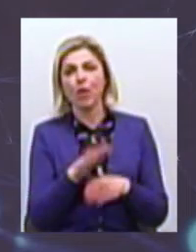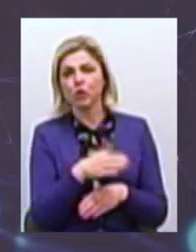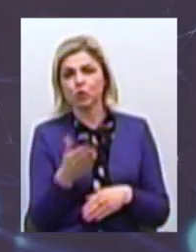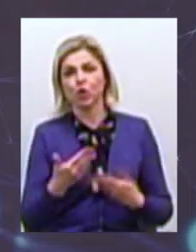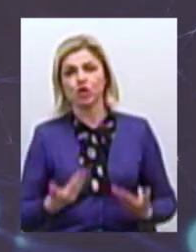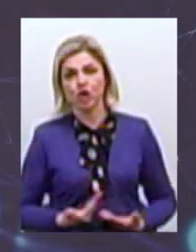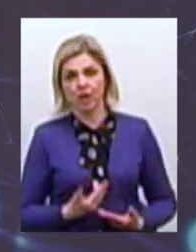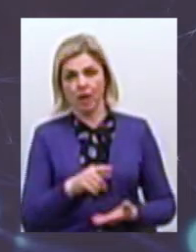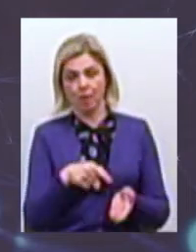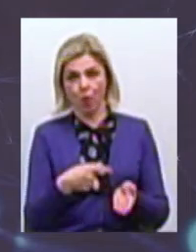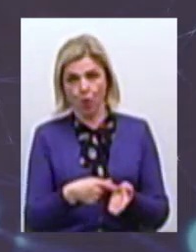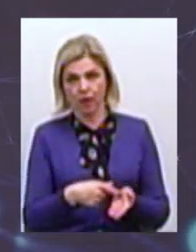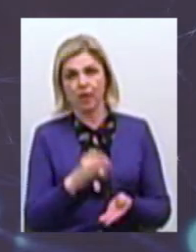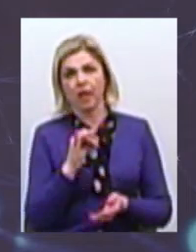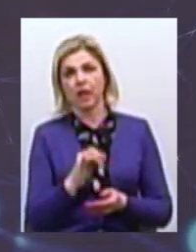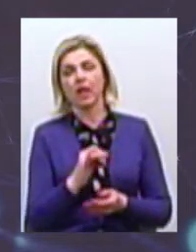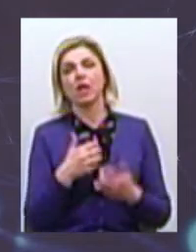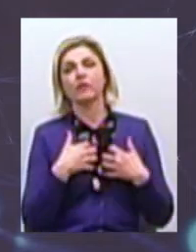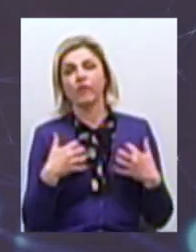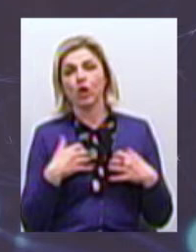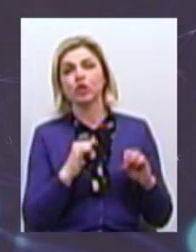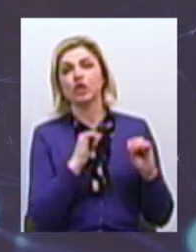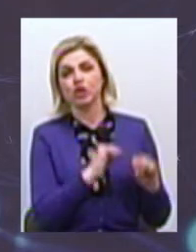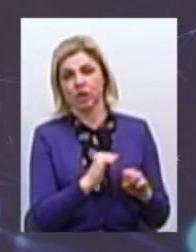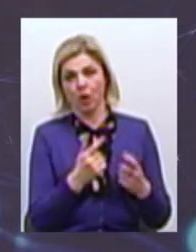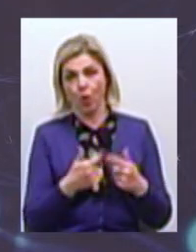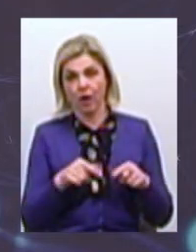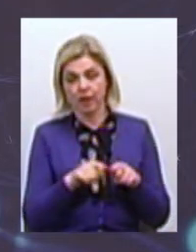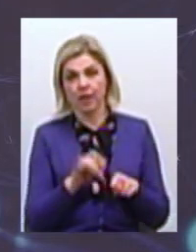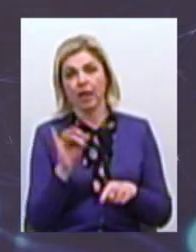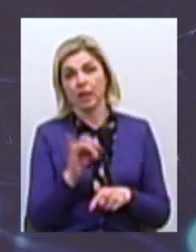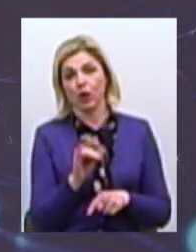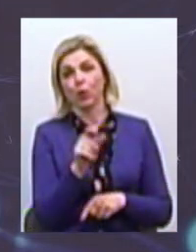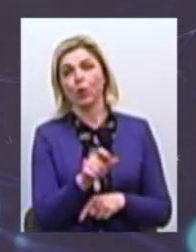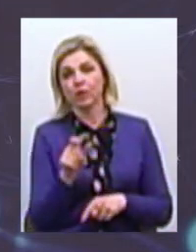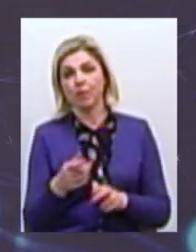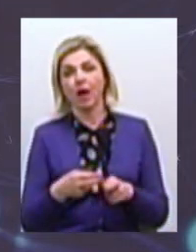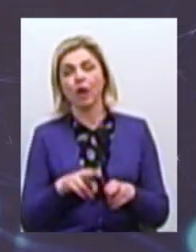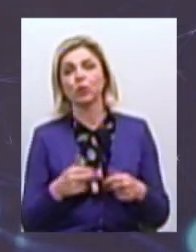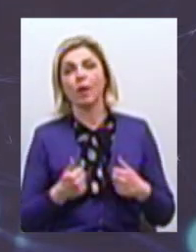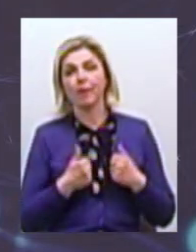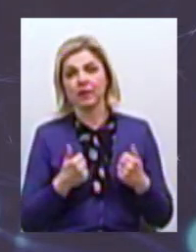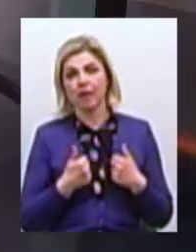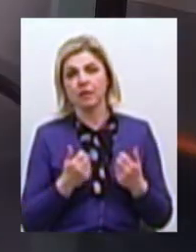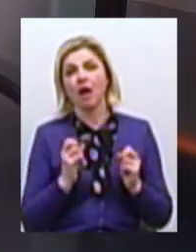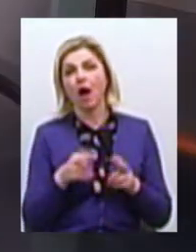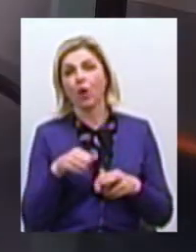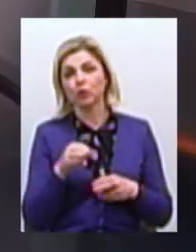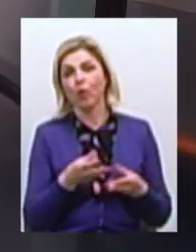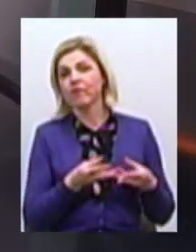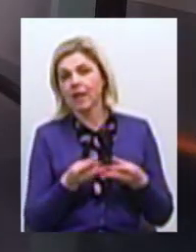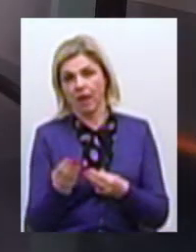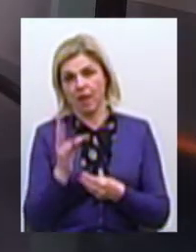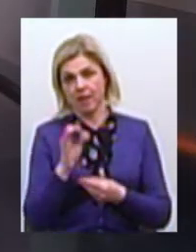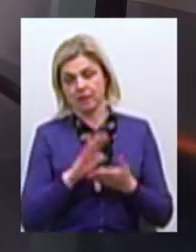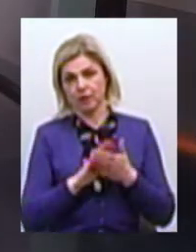между зоозащитными организациями и людьми, которые пытаются каким-то образом воздействовать на ситуацию.